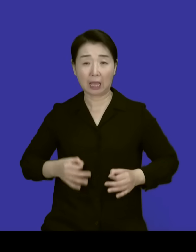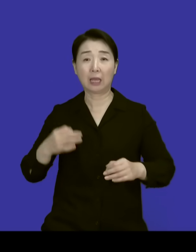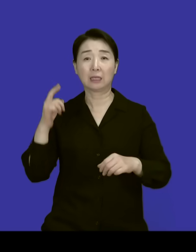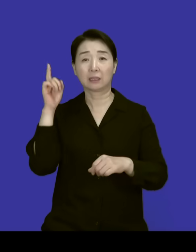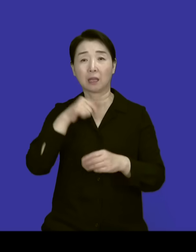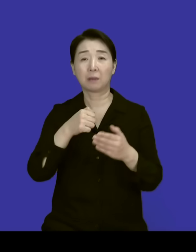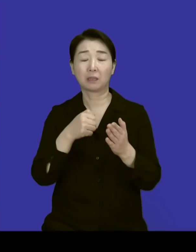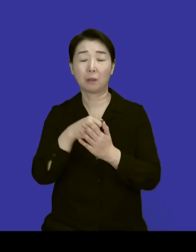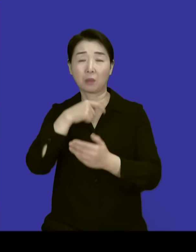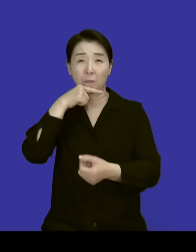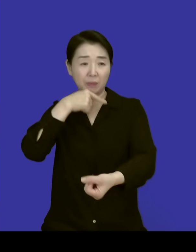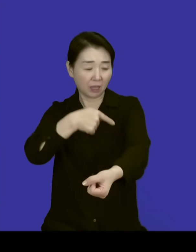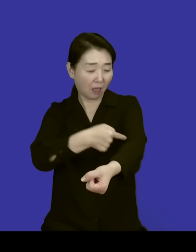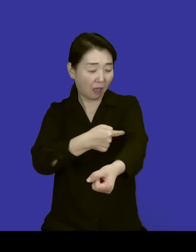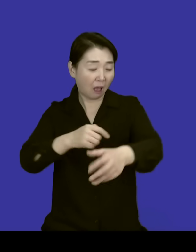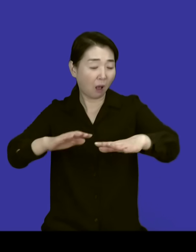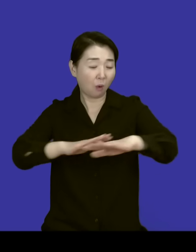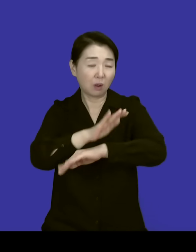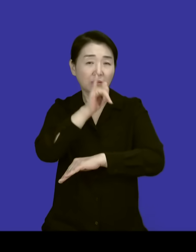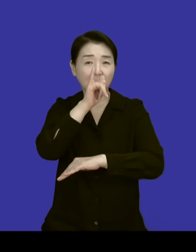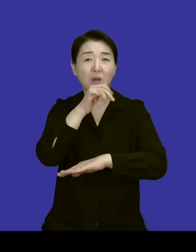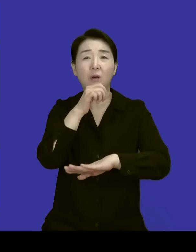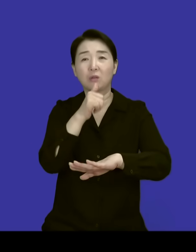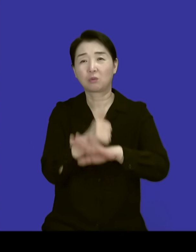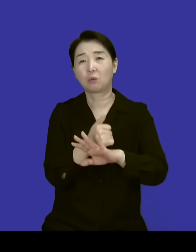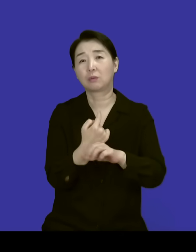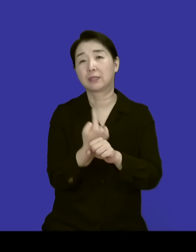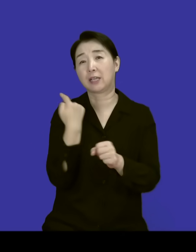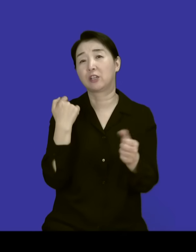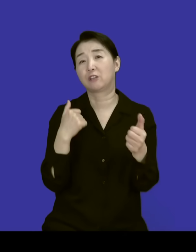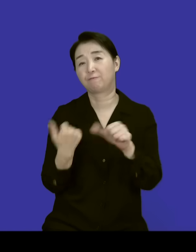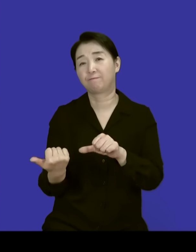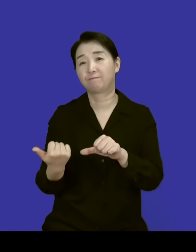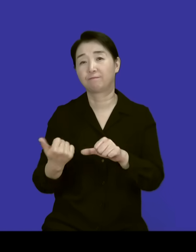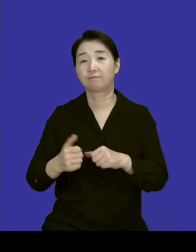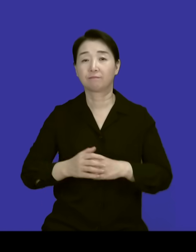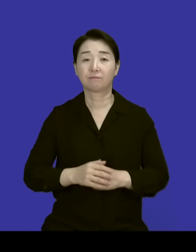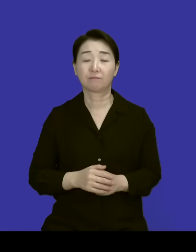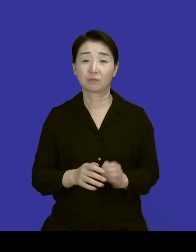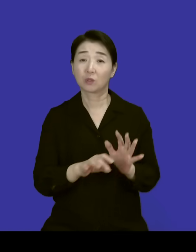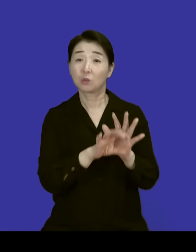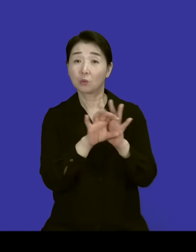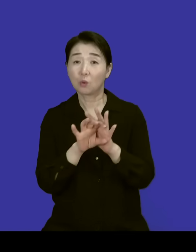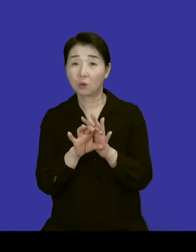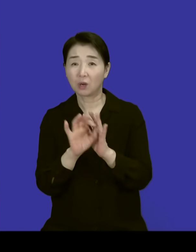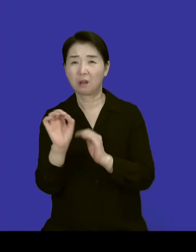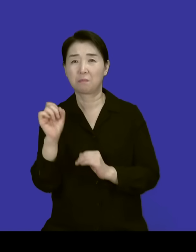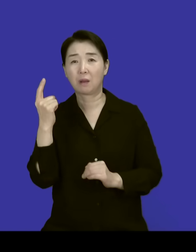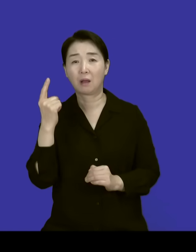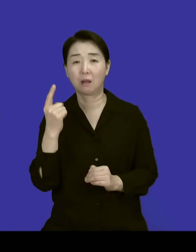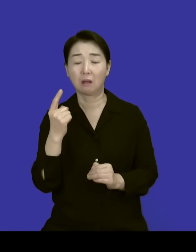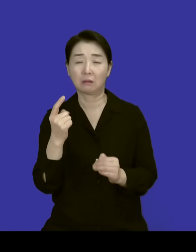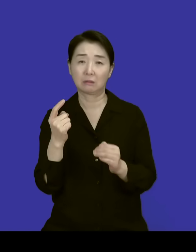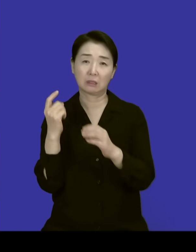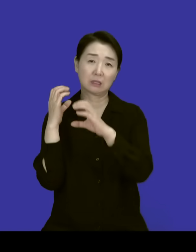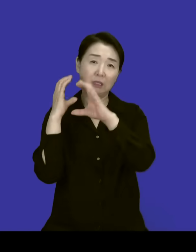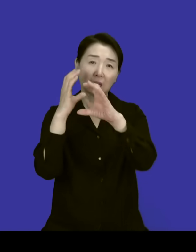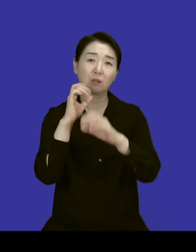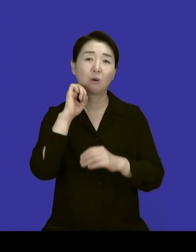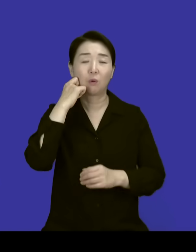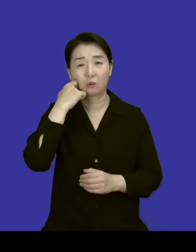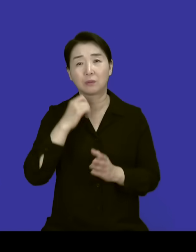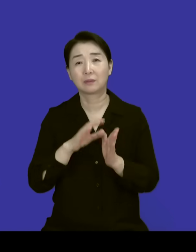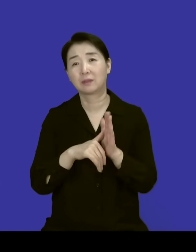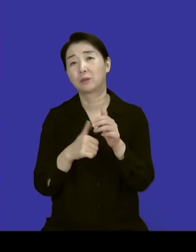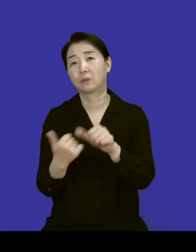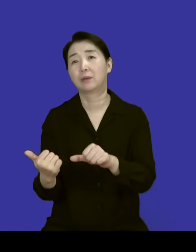그렇게 지냈는데 이제 작년에 돌아가신 거지. 제일 어려울 때 돌아가셨네요. 이 코로나 때문에 그 장례 치르기도 참 어려웠을